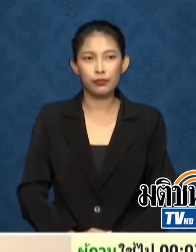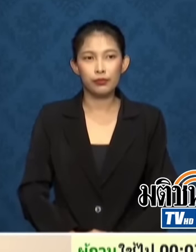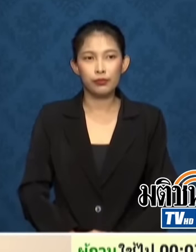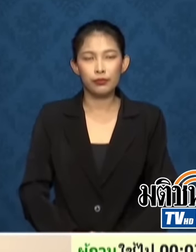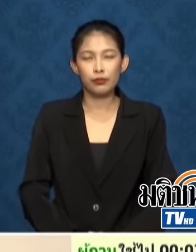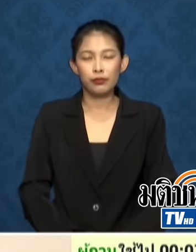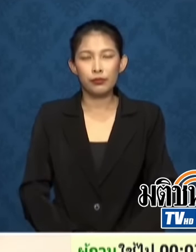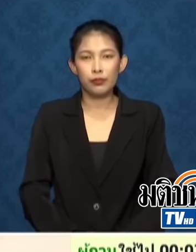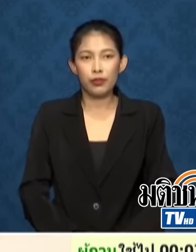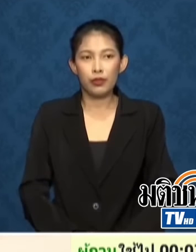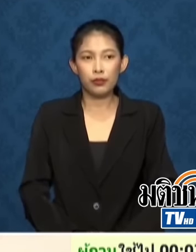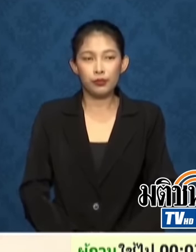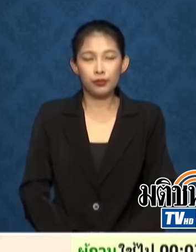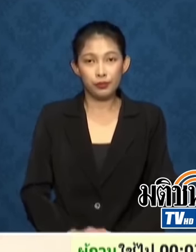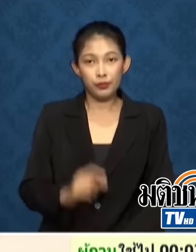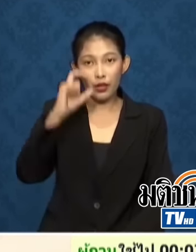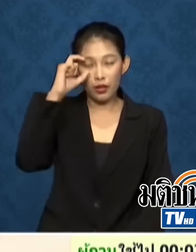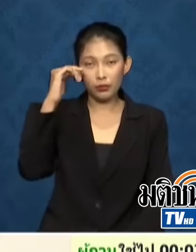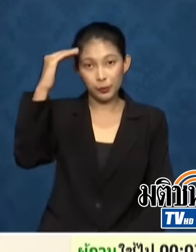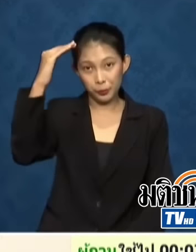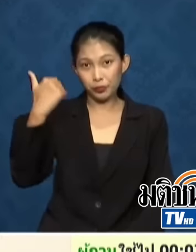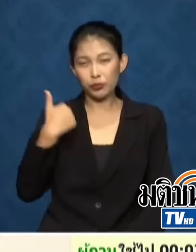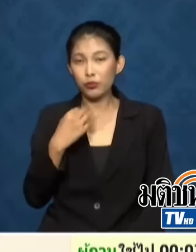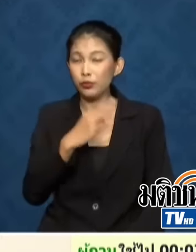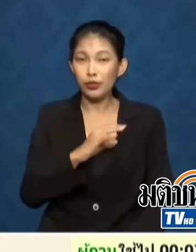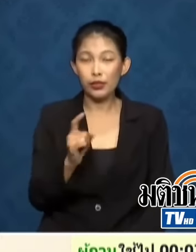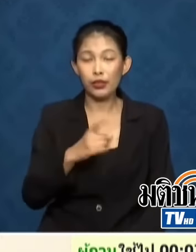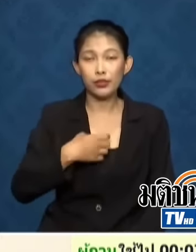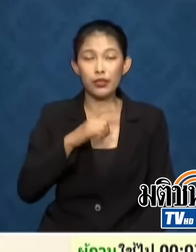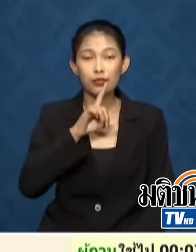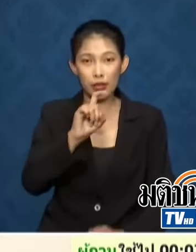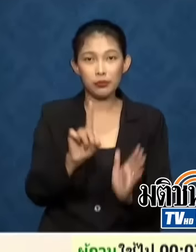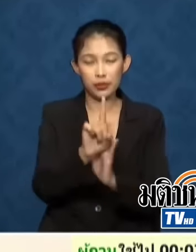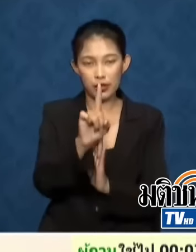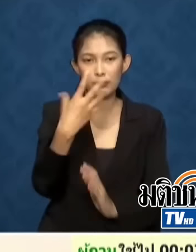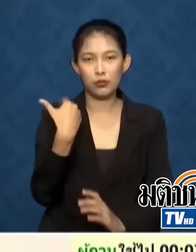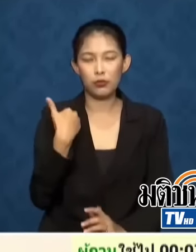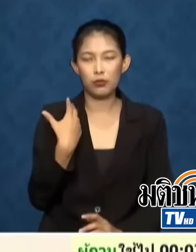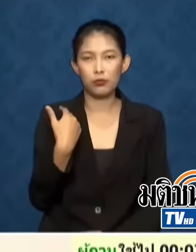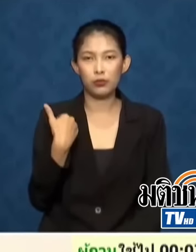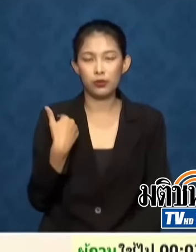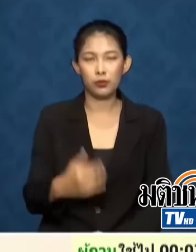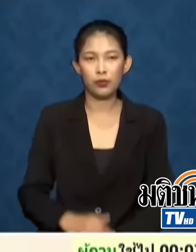ครับท่านรัฐมนตรีติดใจอย่างถามได้อีกครั้งหนึ่งครับเชิญ ครับ